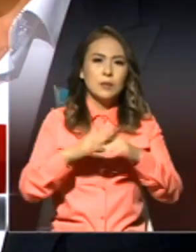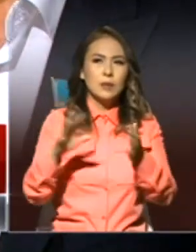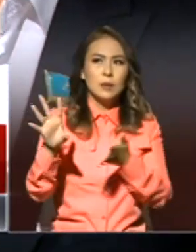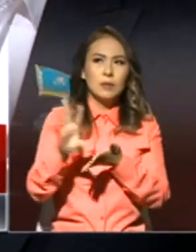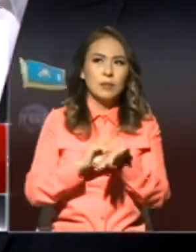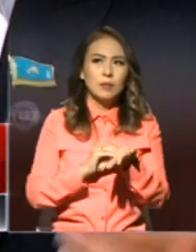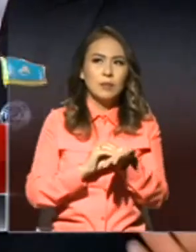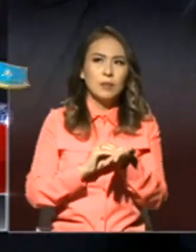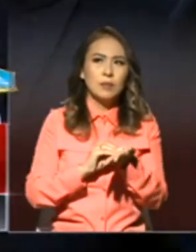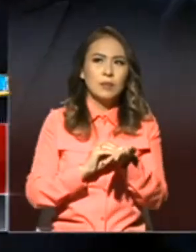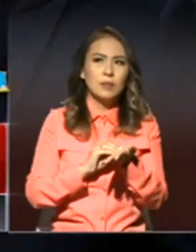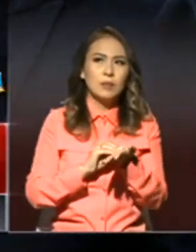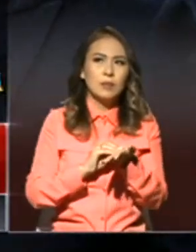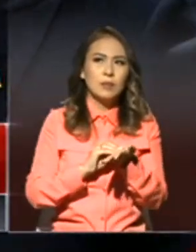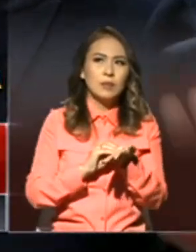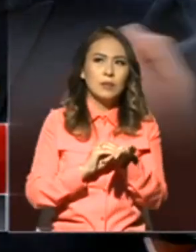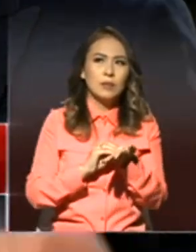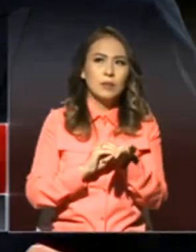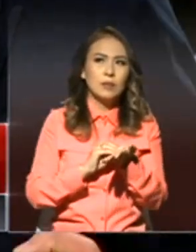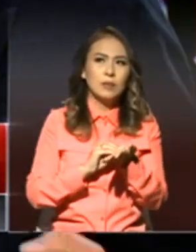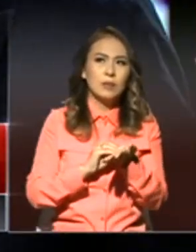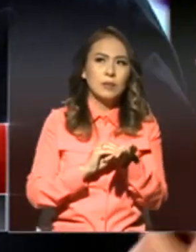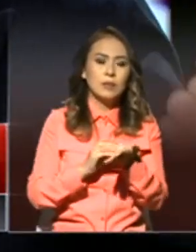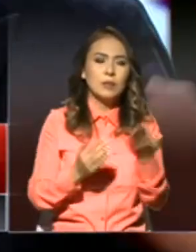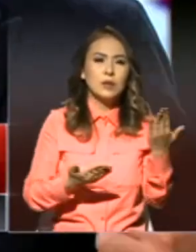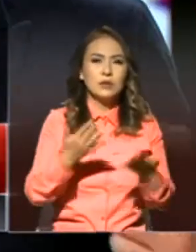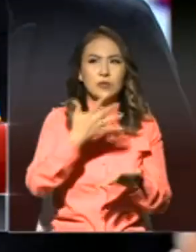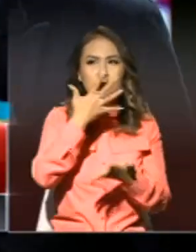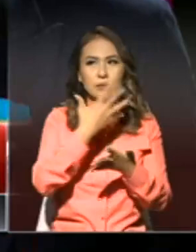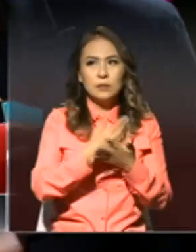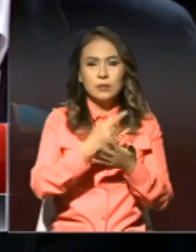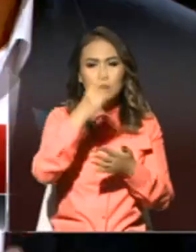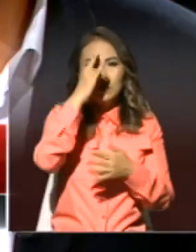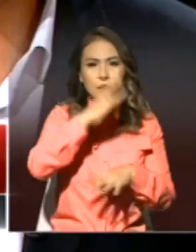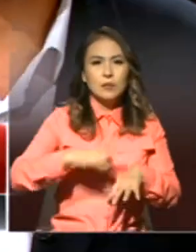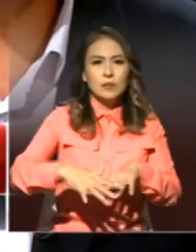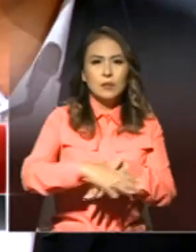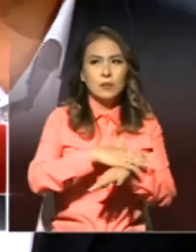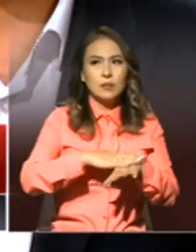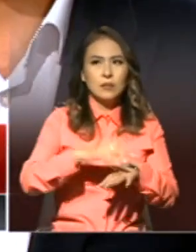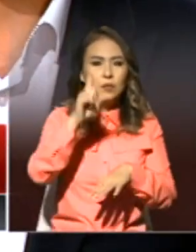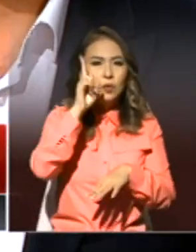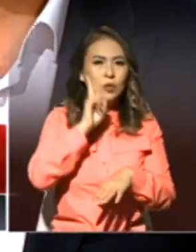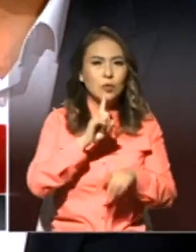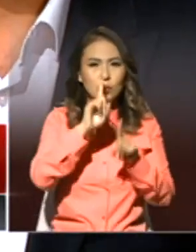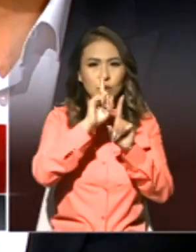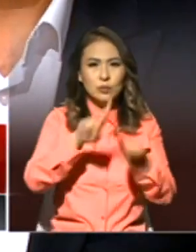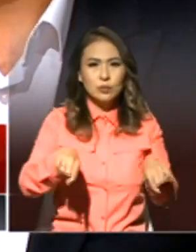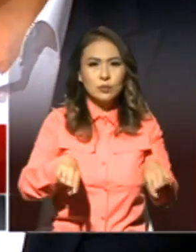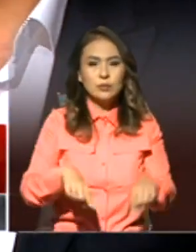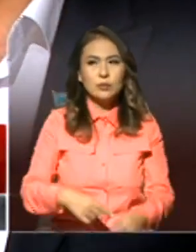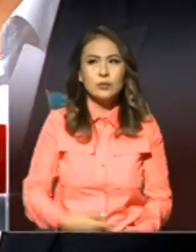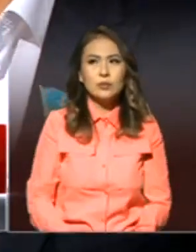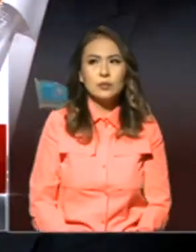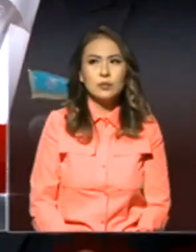дейміз. Шетелдің тәжірибесі не керек, егер біздің қазақ халқына қолайлы болмаса ол? Қалай қарайсыз?